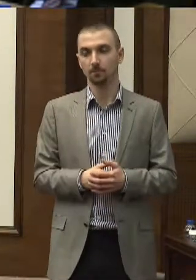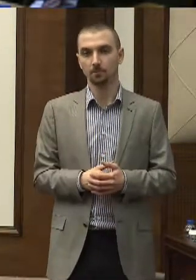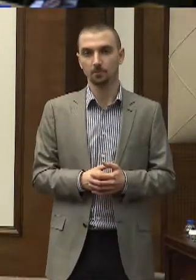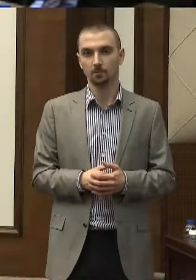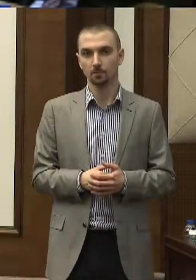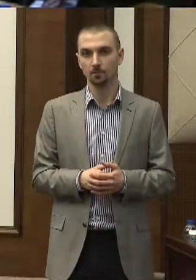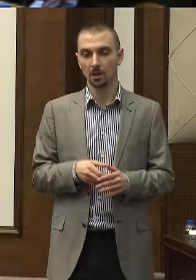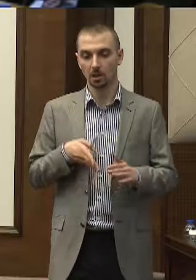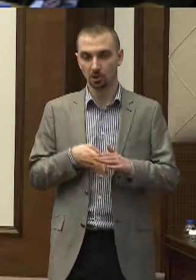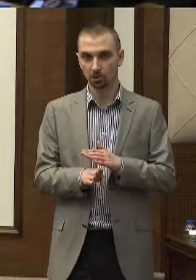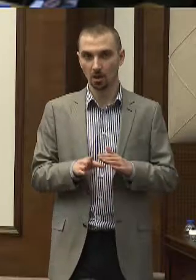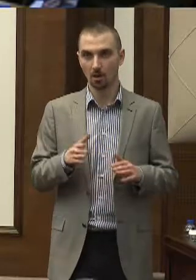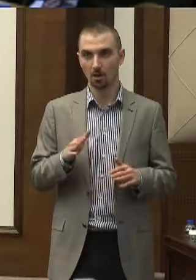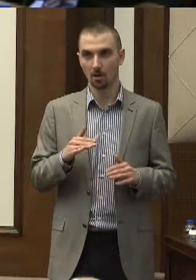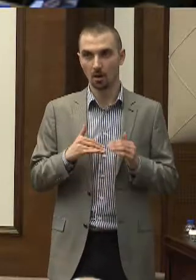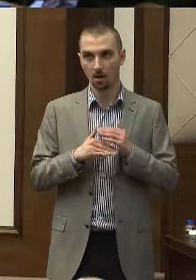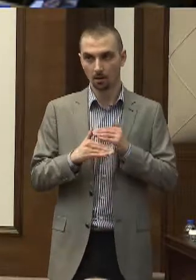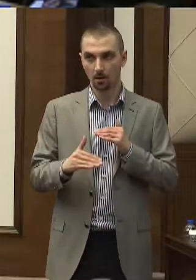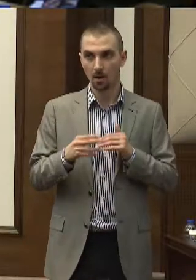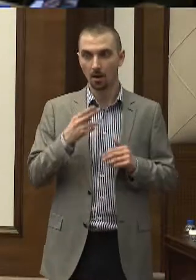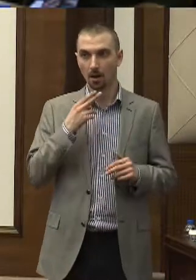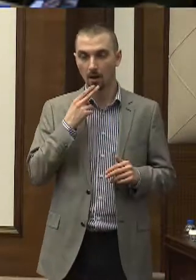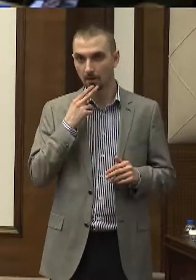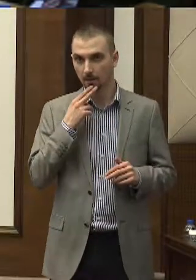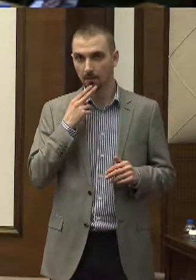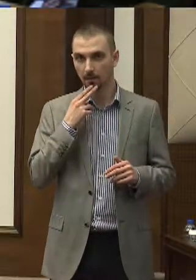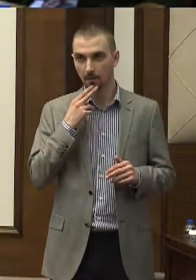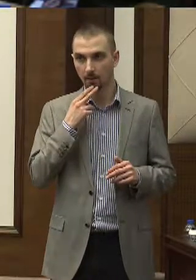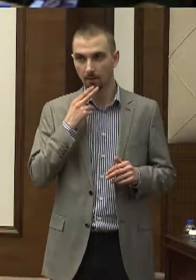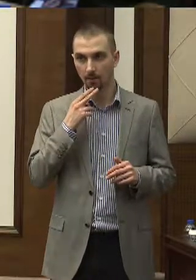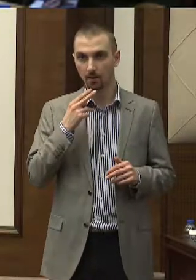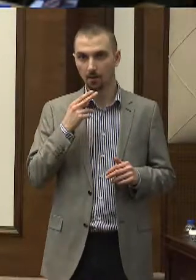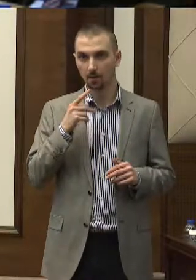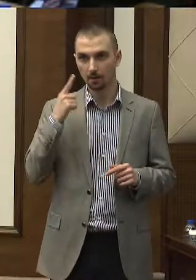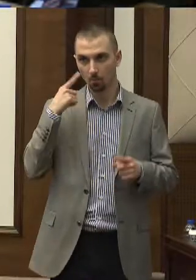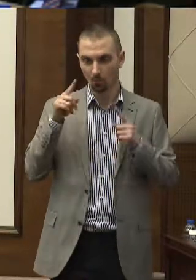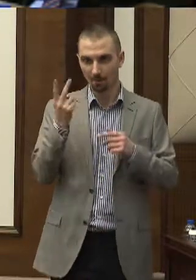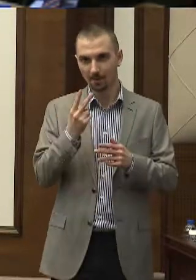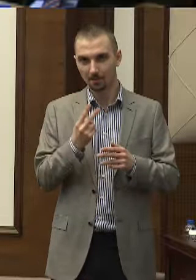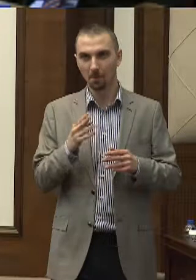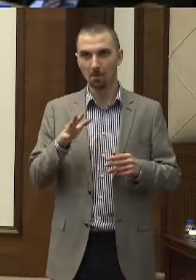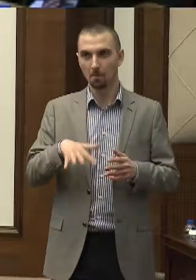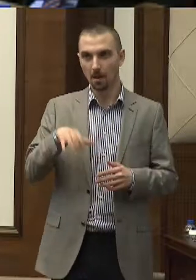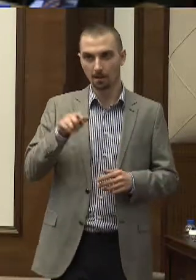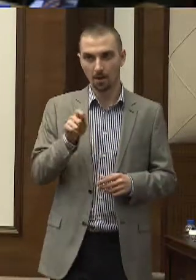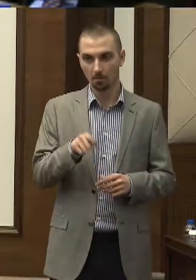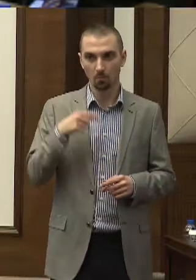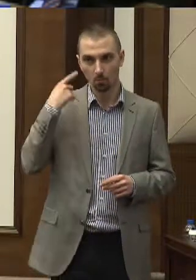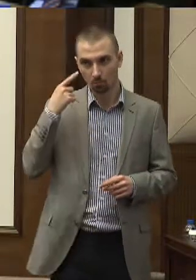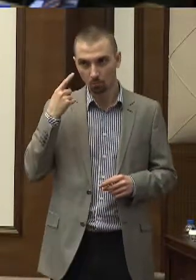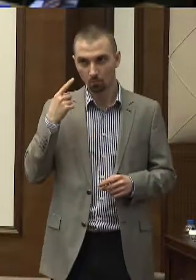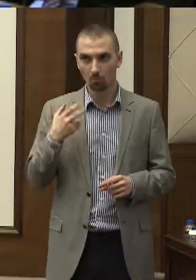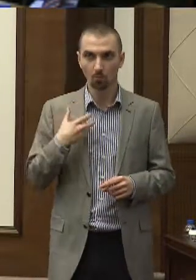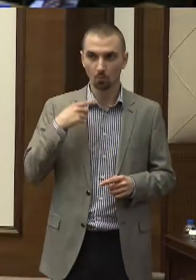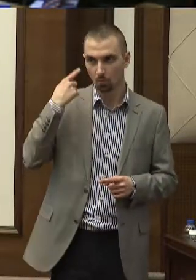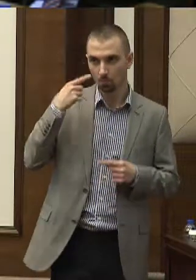Belediye Binası'nın giriş katını Kadın Sanat Merkezi olarak tahsis ettik. Çözüm masası olarak yer